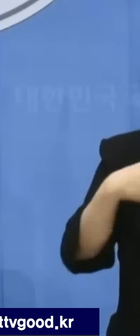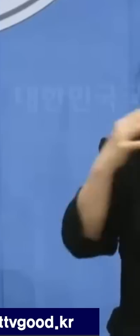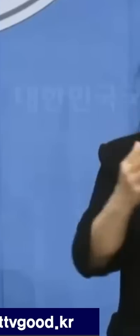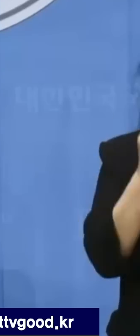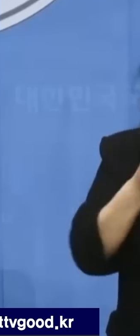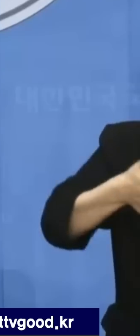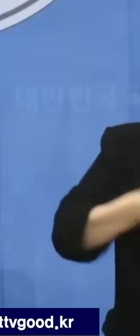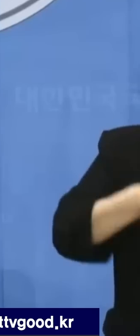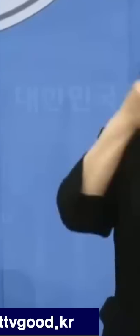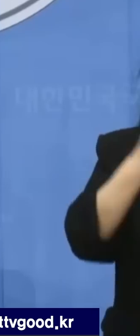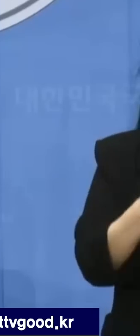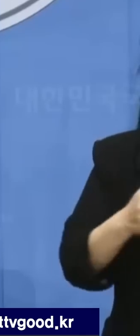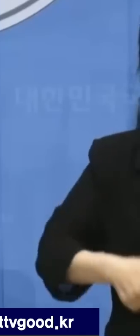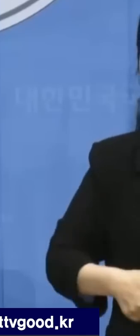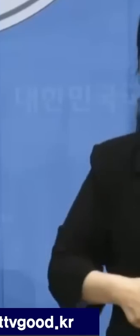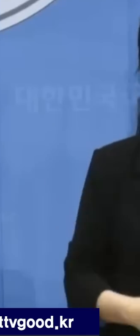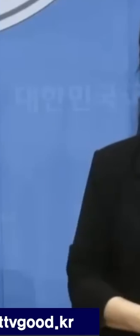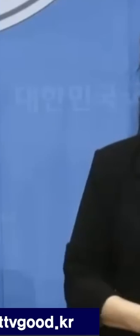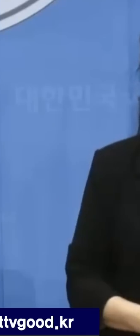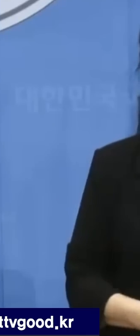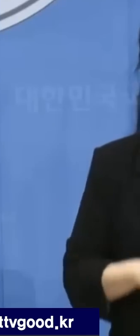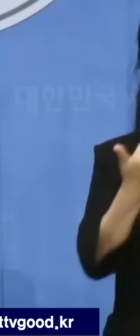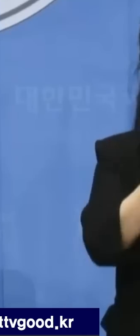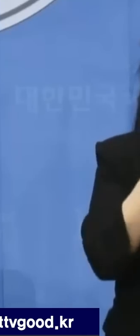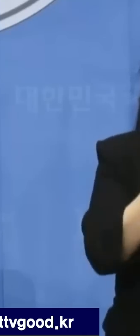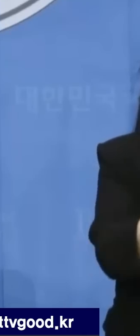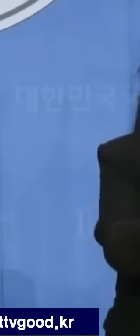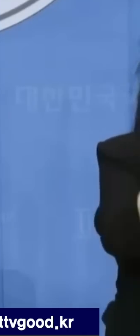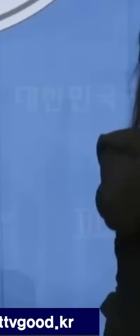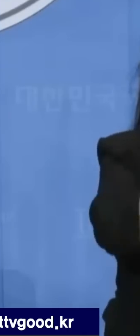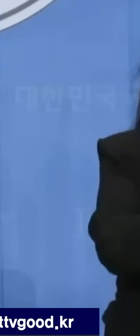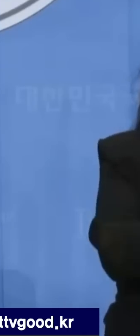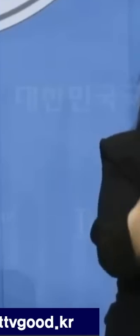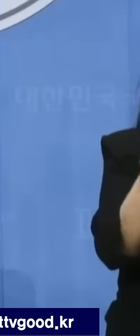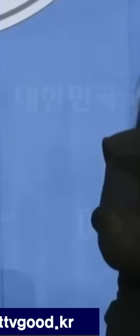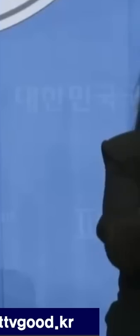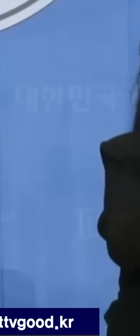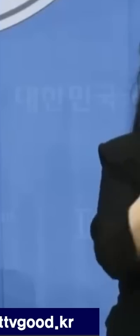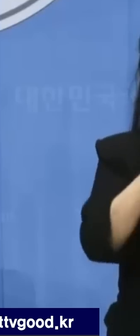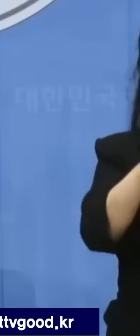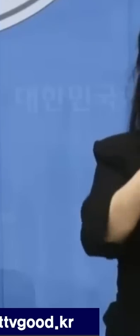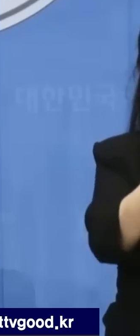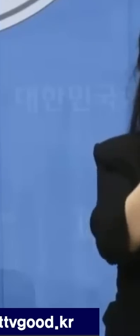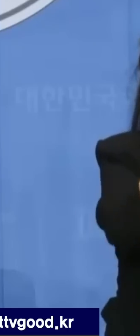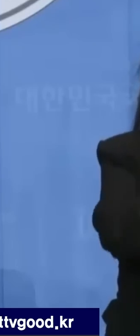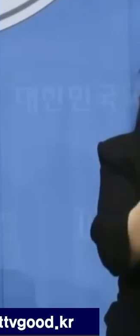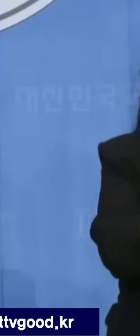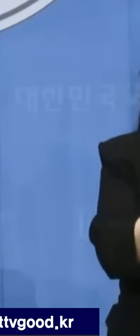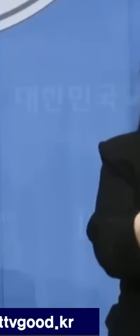당원들이 뜻과 달리 정해지는 의원총회 결론은 지양되어야 합니다. 몇몇 특정인이 당을 좌지우지하는 것이